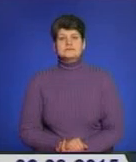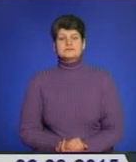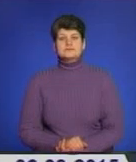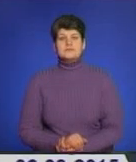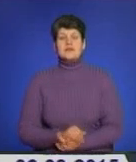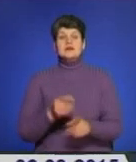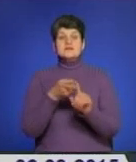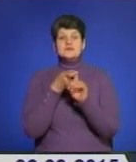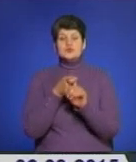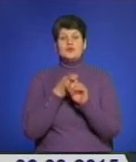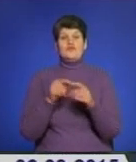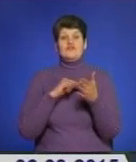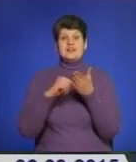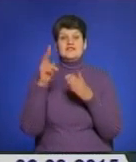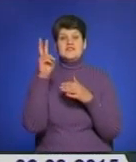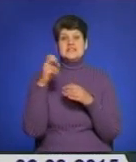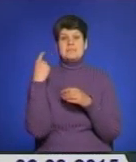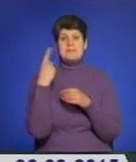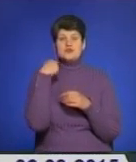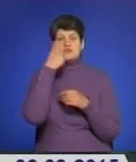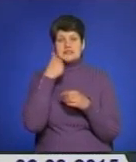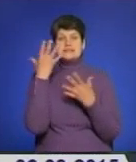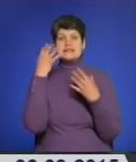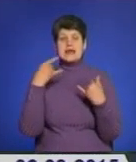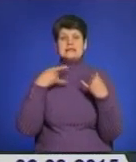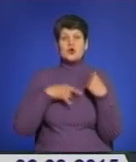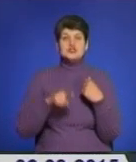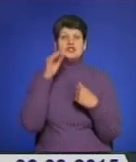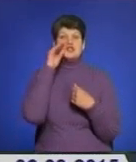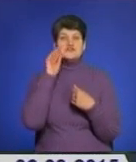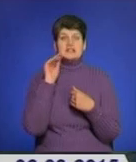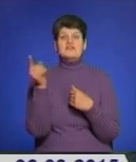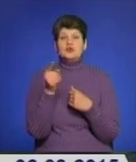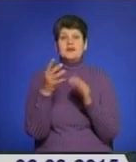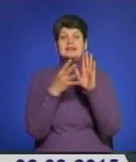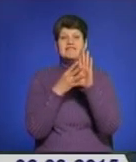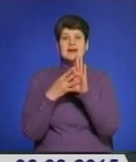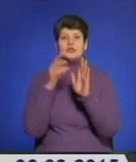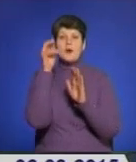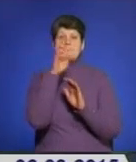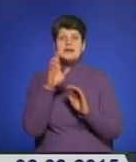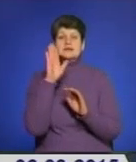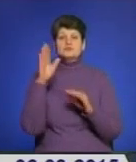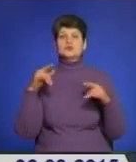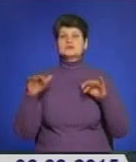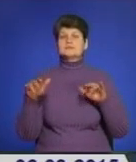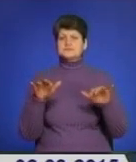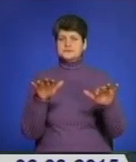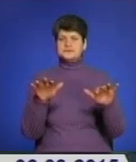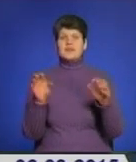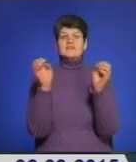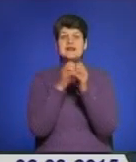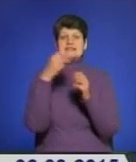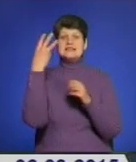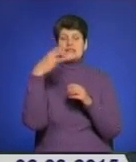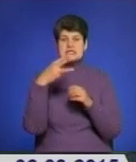З нагоди відзначення 201-ї річниці від дня народження Тараса Шевченка у Тернополі 9 березня відбудуться заходи. О